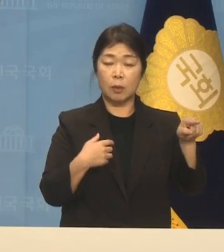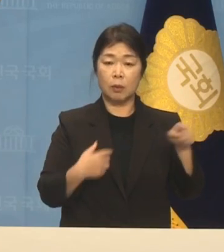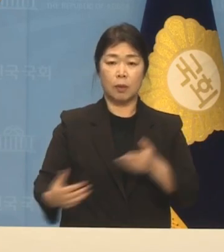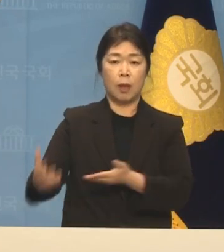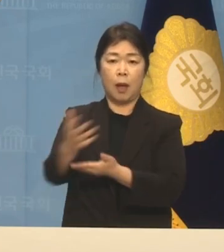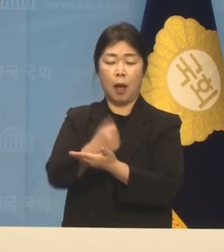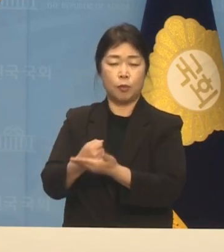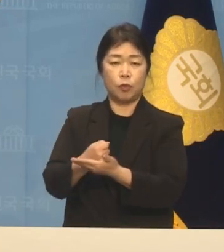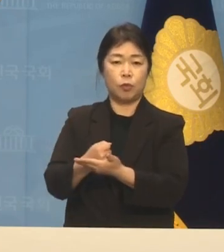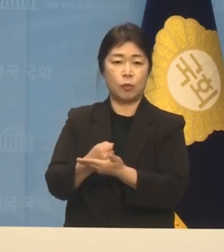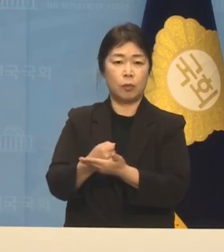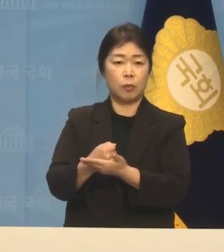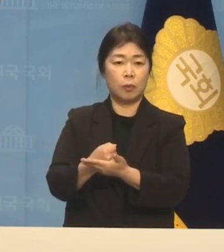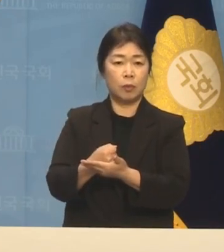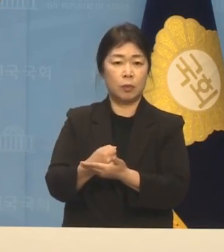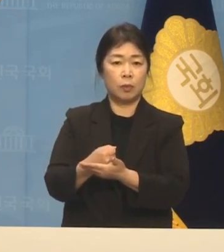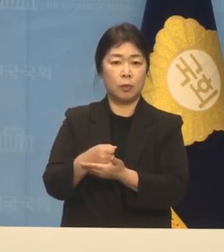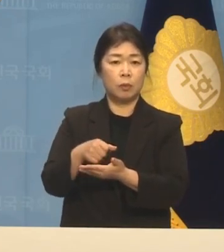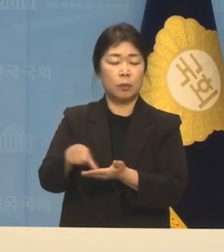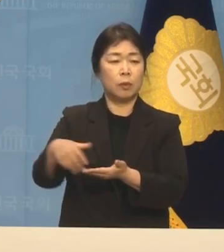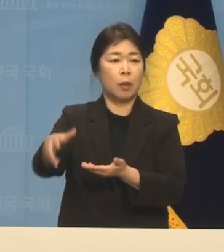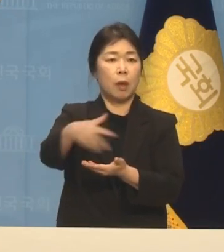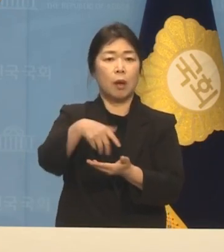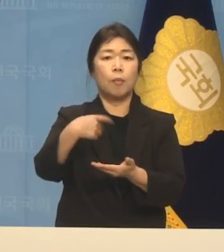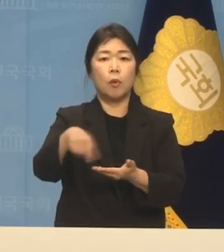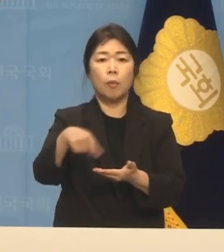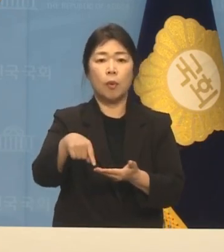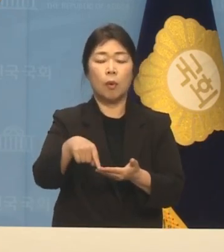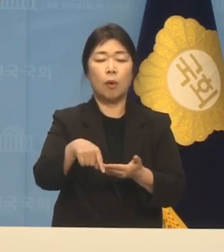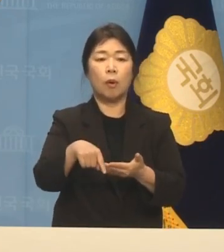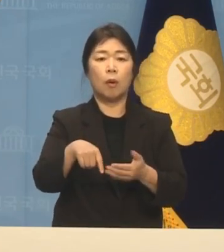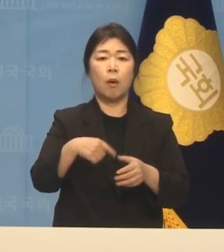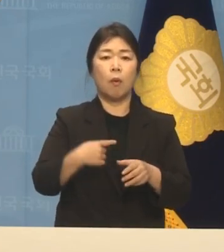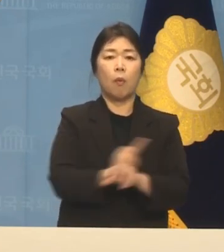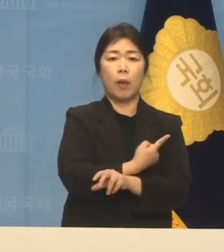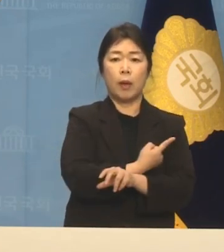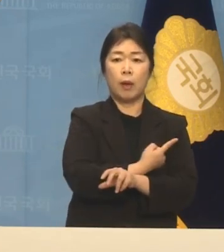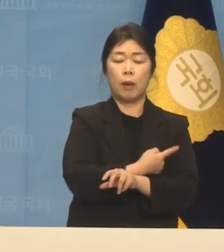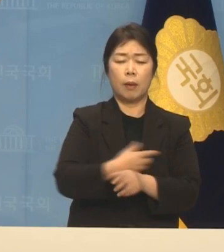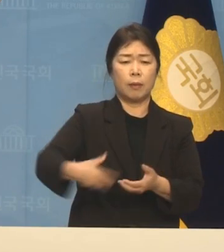압수수색의 범위를 넘어서서 압수수색의 목적을 달성한